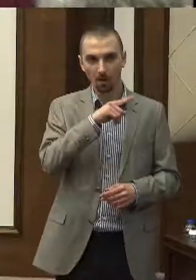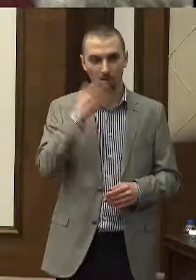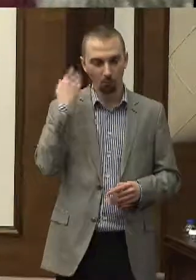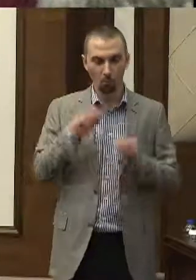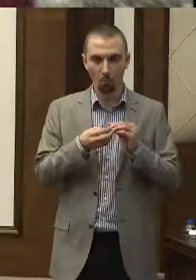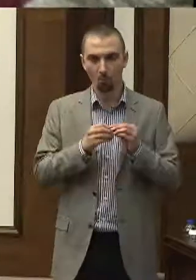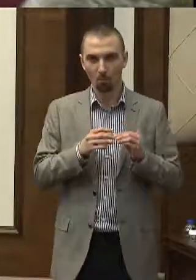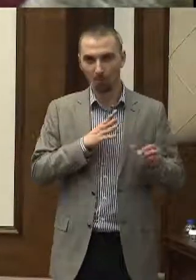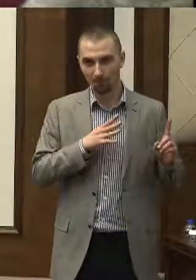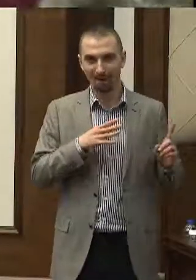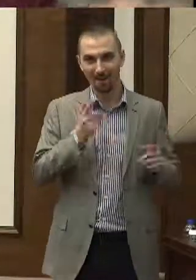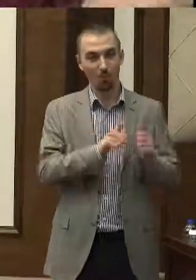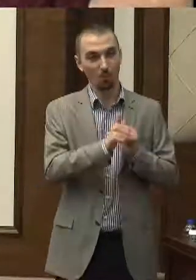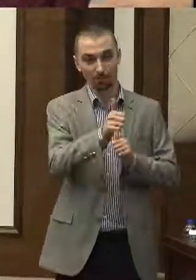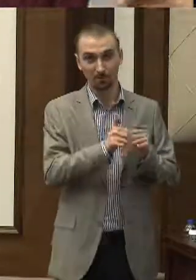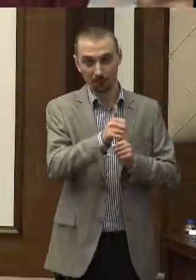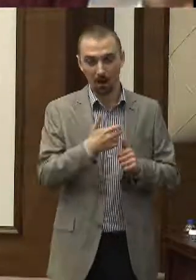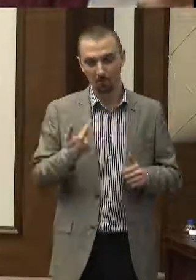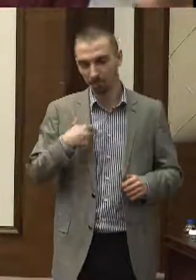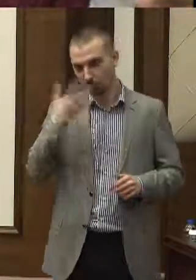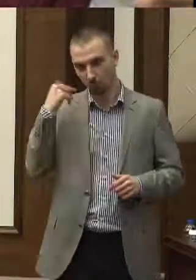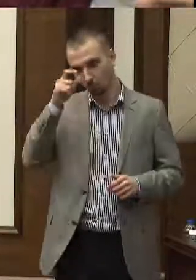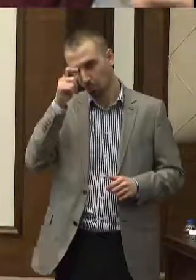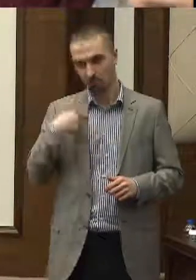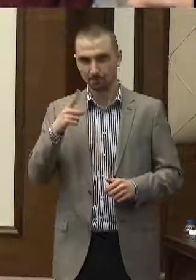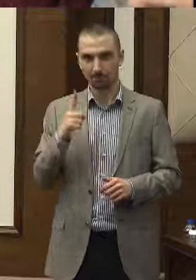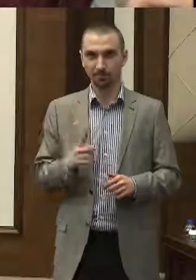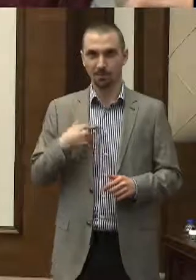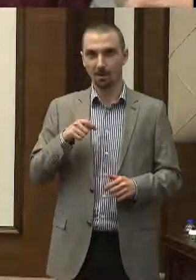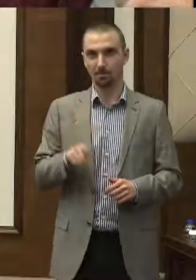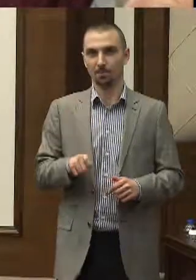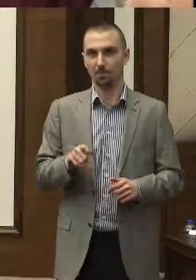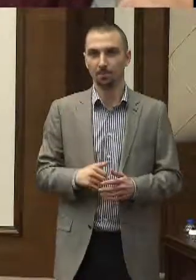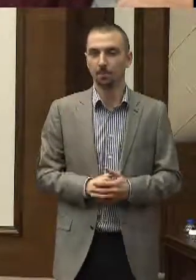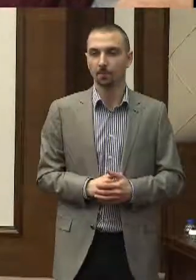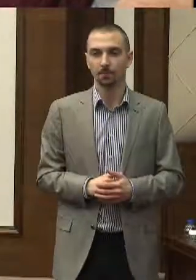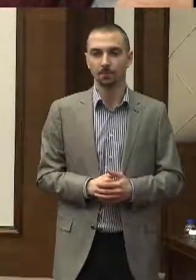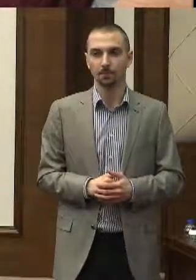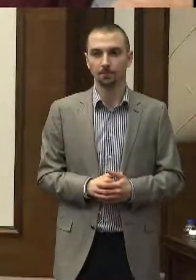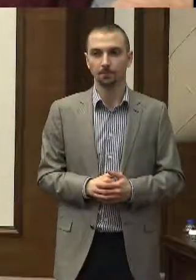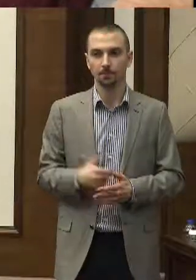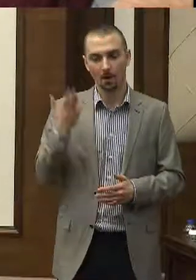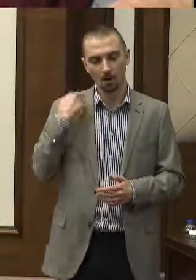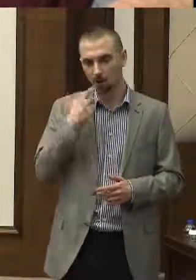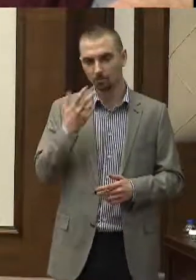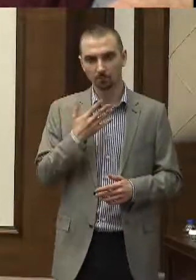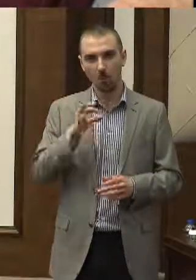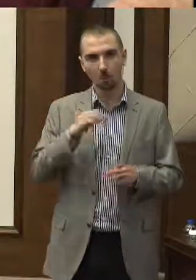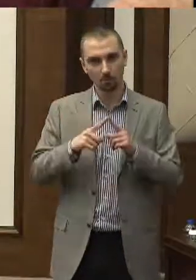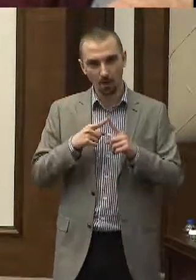Onlar çok daha ileride olduklarını falan iddia ederler hep tarihsel süreç içerisinde. Dolayısıyla bizim medeniyet köklerimiz itibariyle